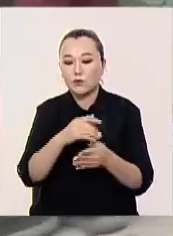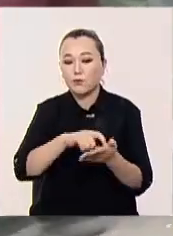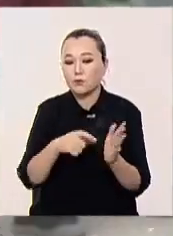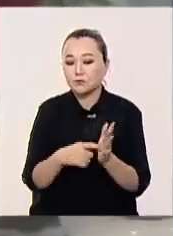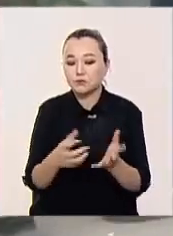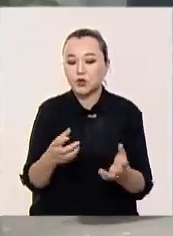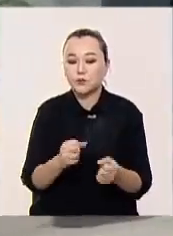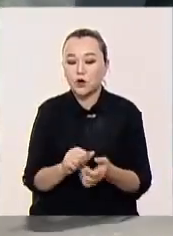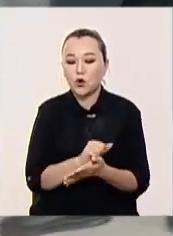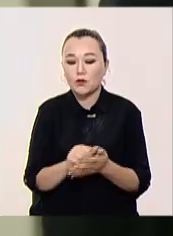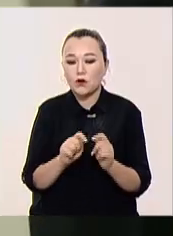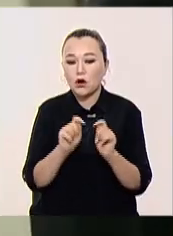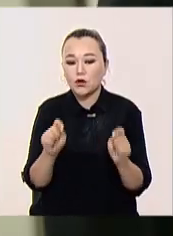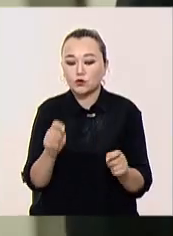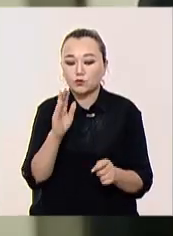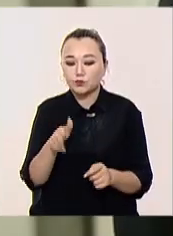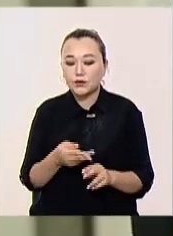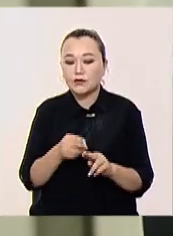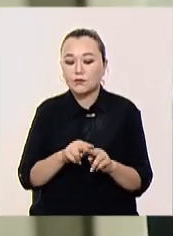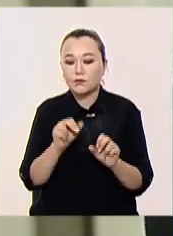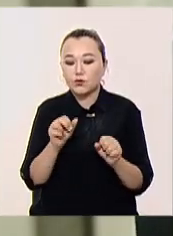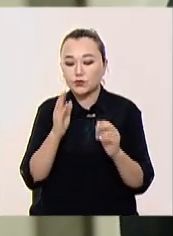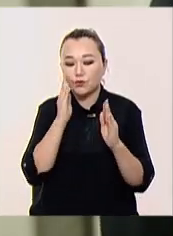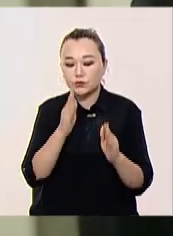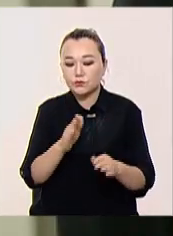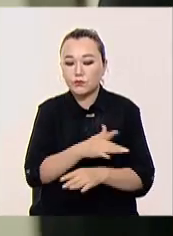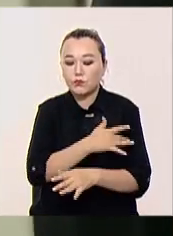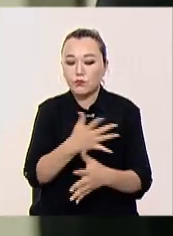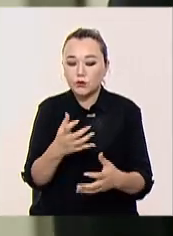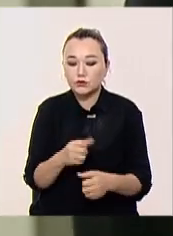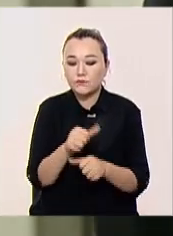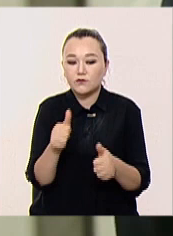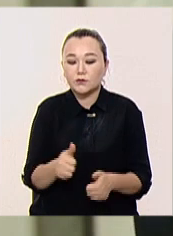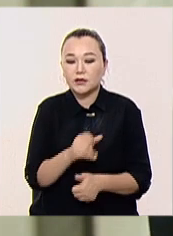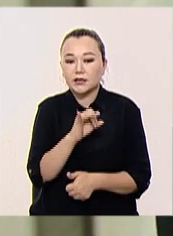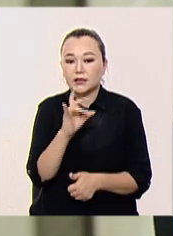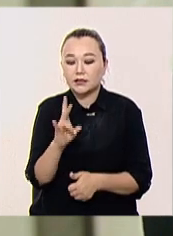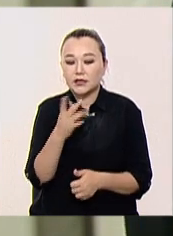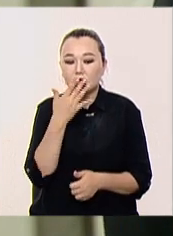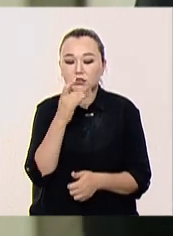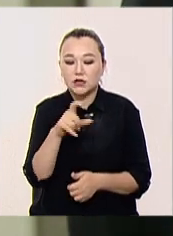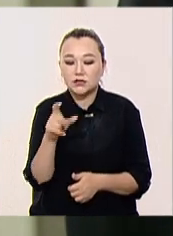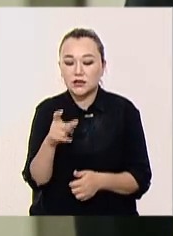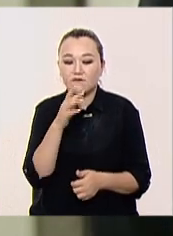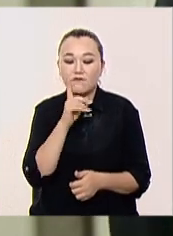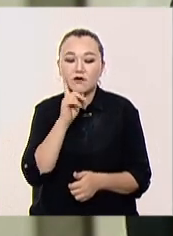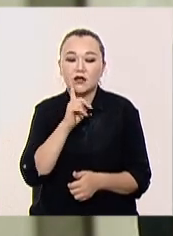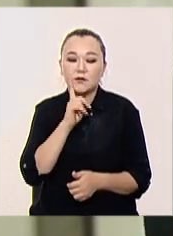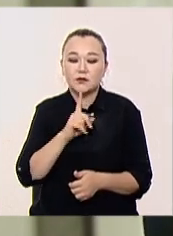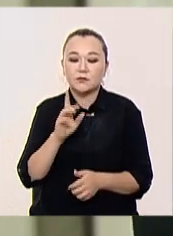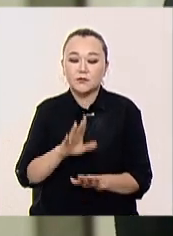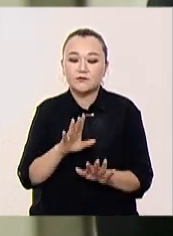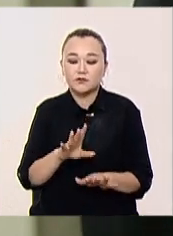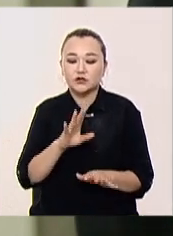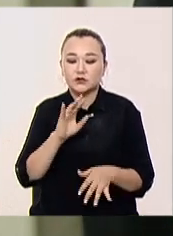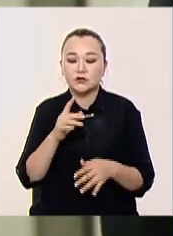пункт приема документов. Ты могут обратиться за получением услуги формирования ИИН иностранцев, временно пребывающим в РК, по